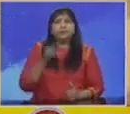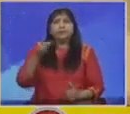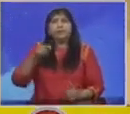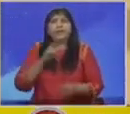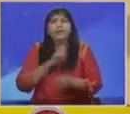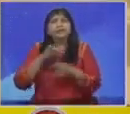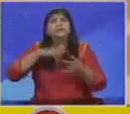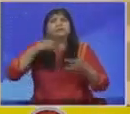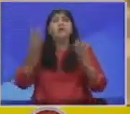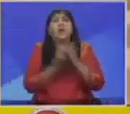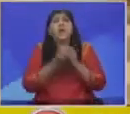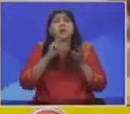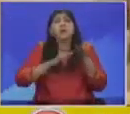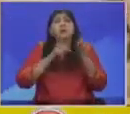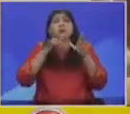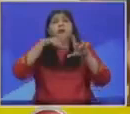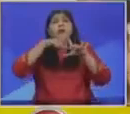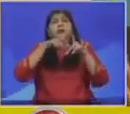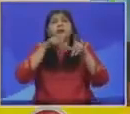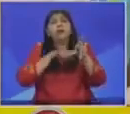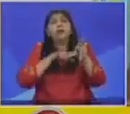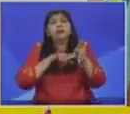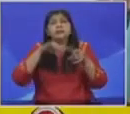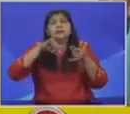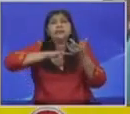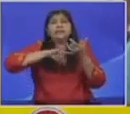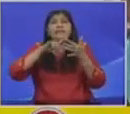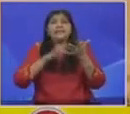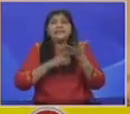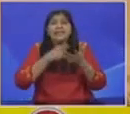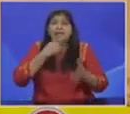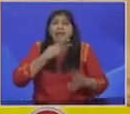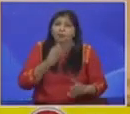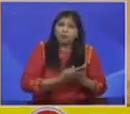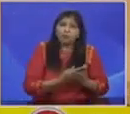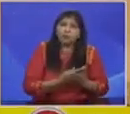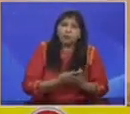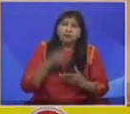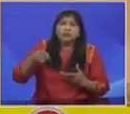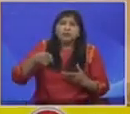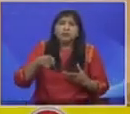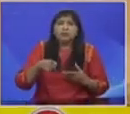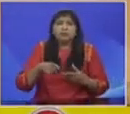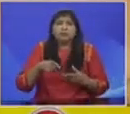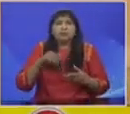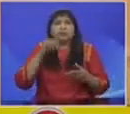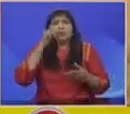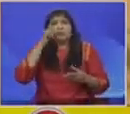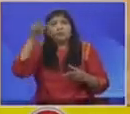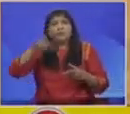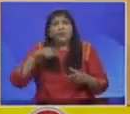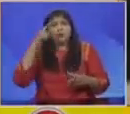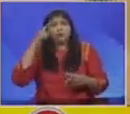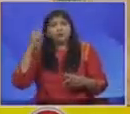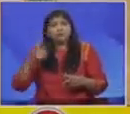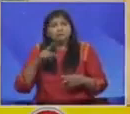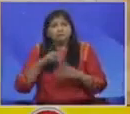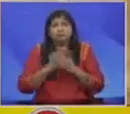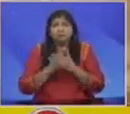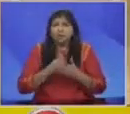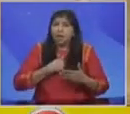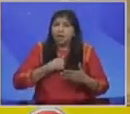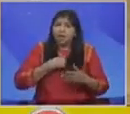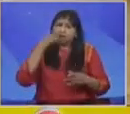पर सब उन्हें नायक सर ही बुलाते हैं। दरअसल वे मैन ऑन अ मिशन है। वह